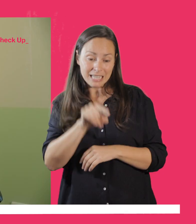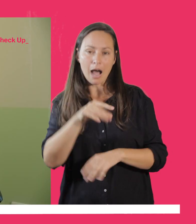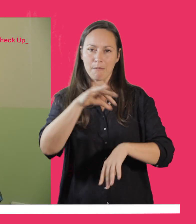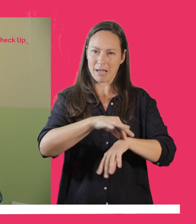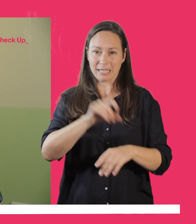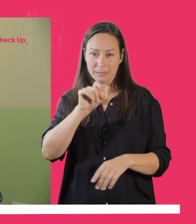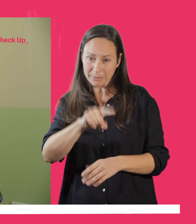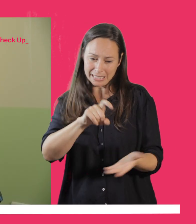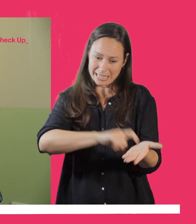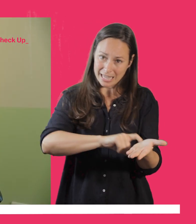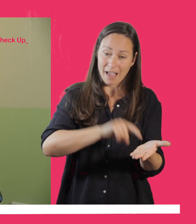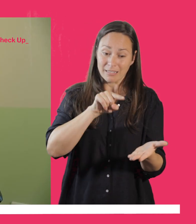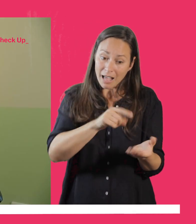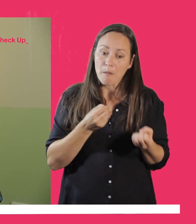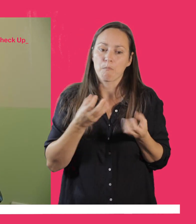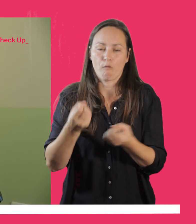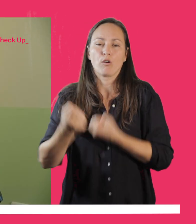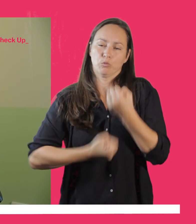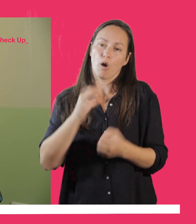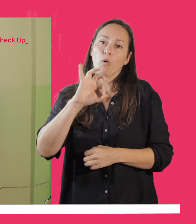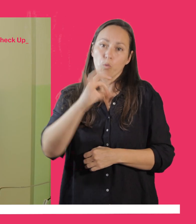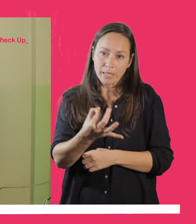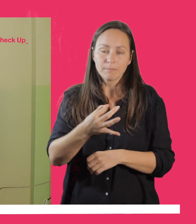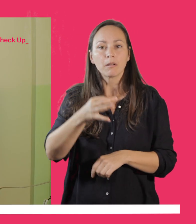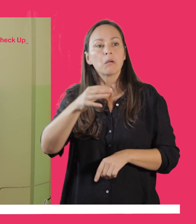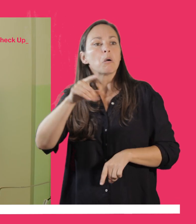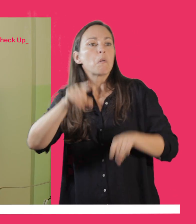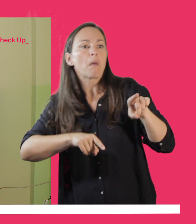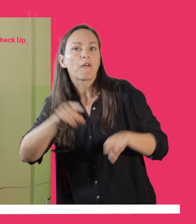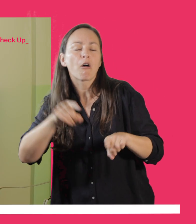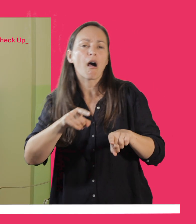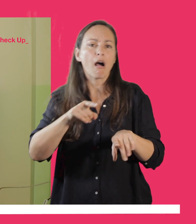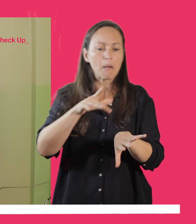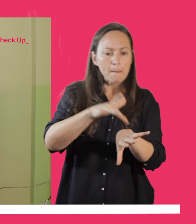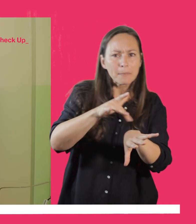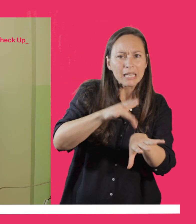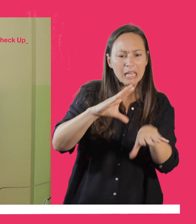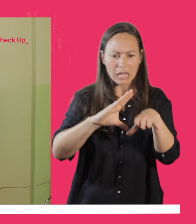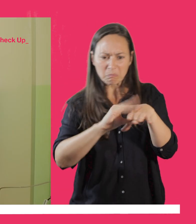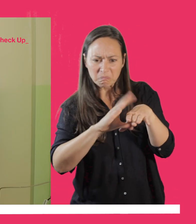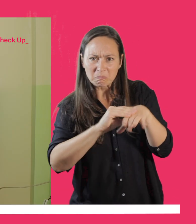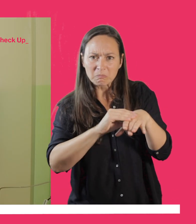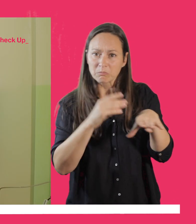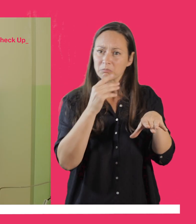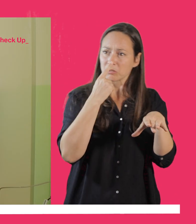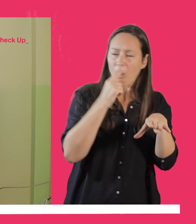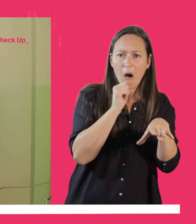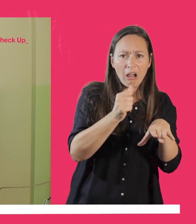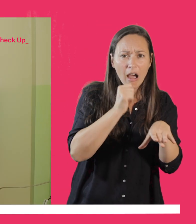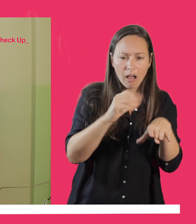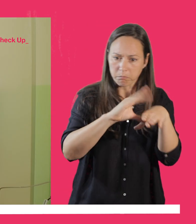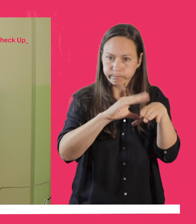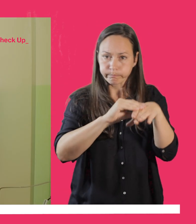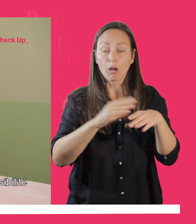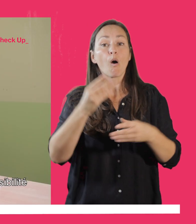cette neuropathie, cette atteinte des nerfs, peut être douloureuse. Parfois, si on a une atteinte complète de la sensibilité, les gens ne sentent plus